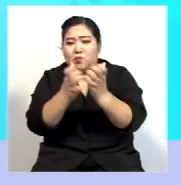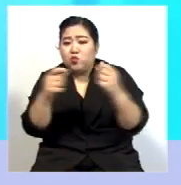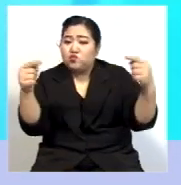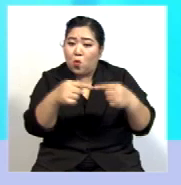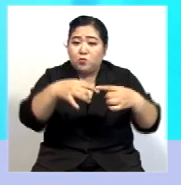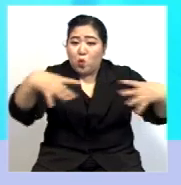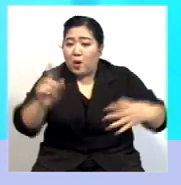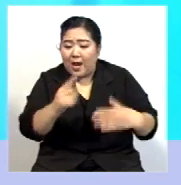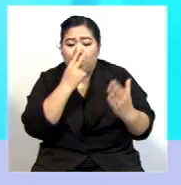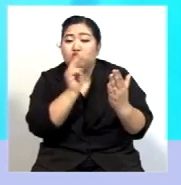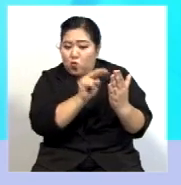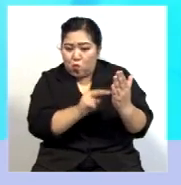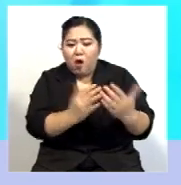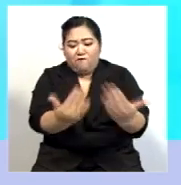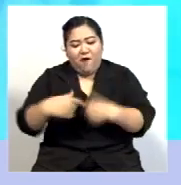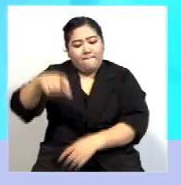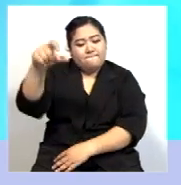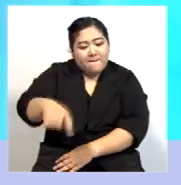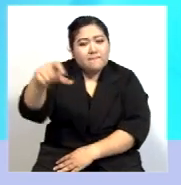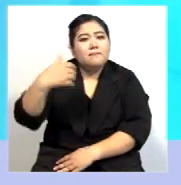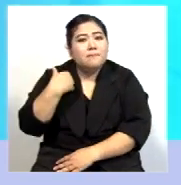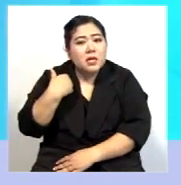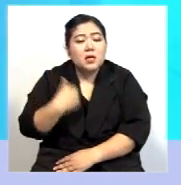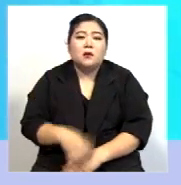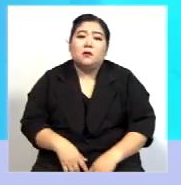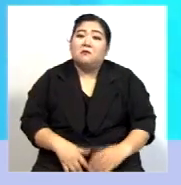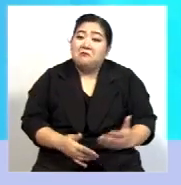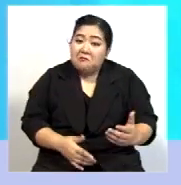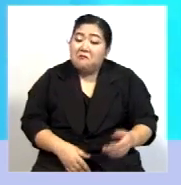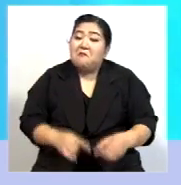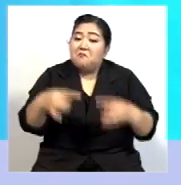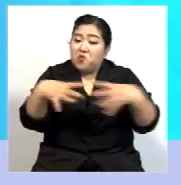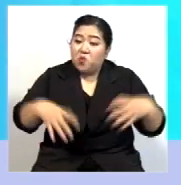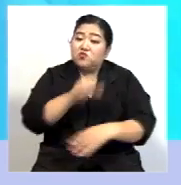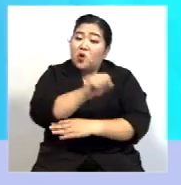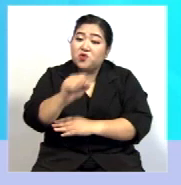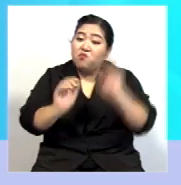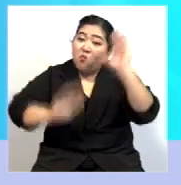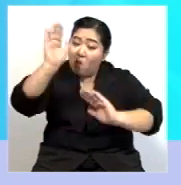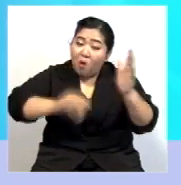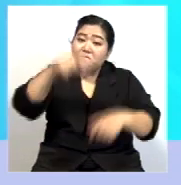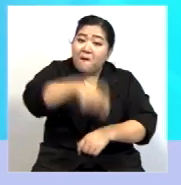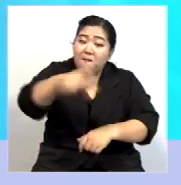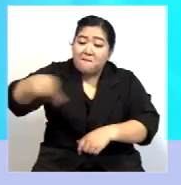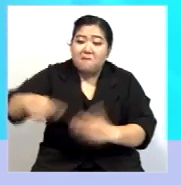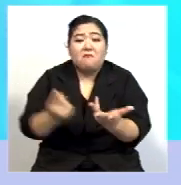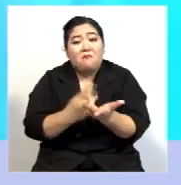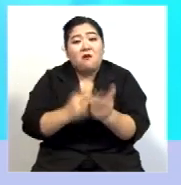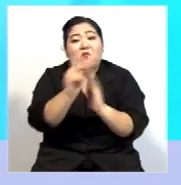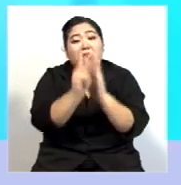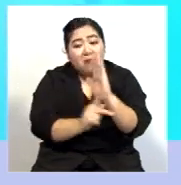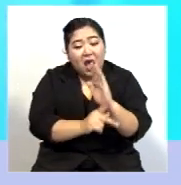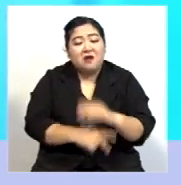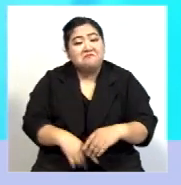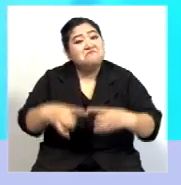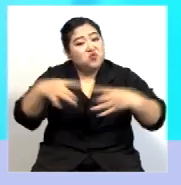ฉพาะการเสียบบัตรแทนกันจะขัดกับหลักการลงคะแนนเสียงของส.ส.ในรัฐธรรมนูญที่บัญญัติให้